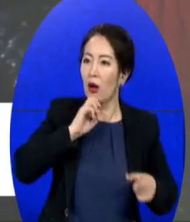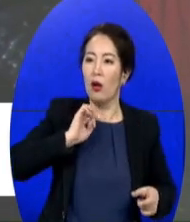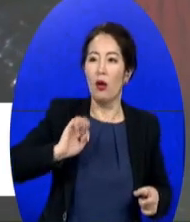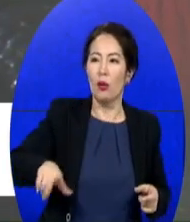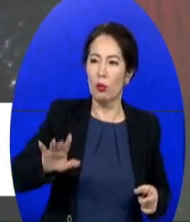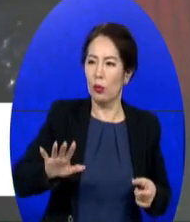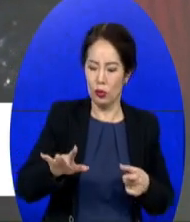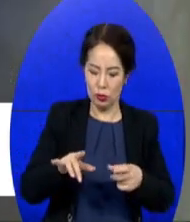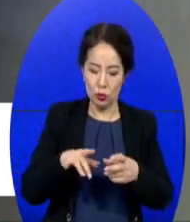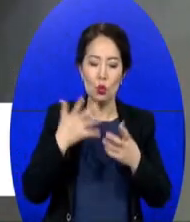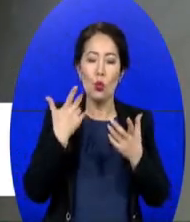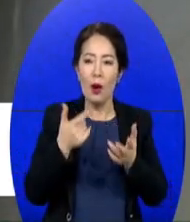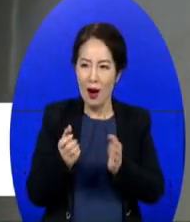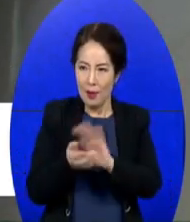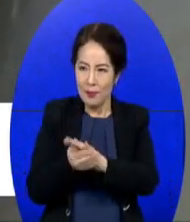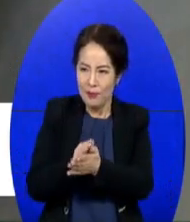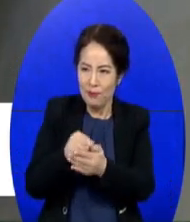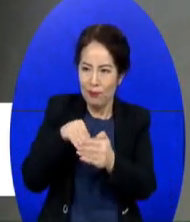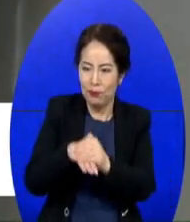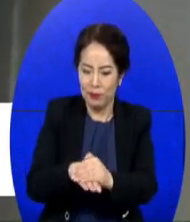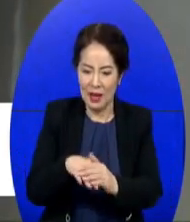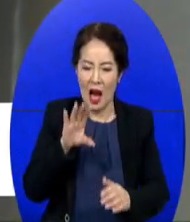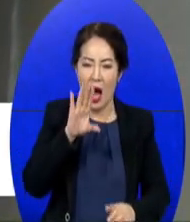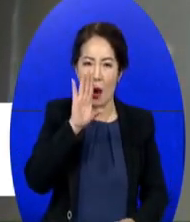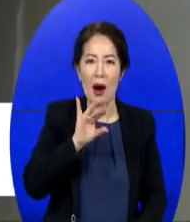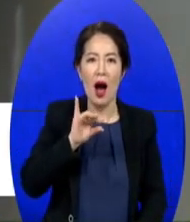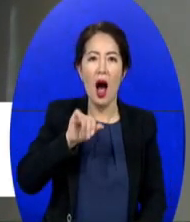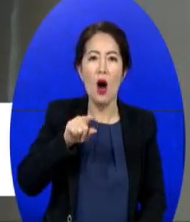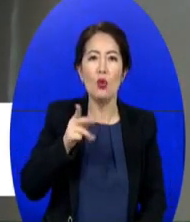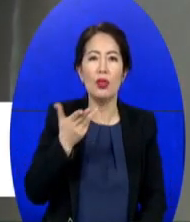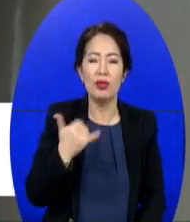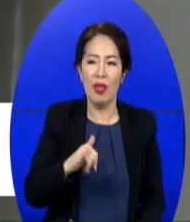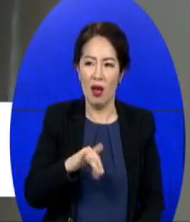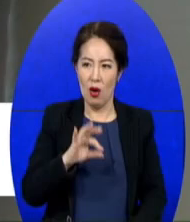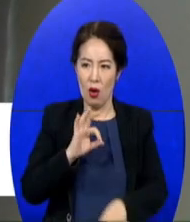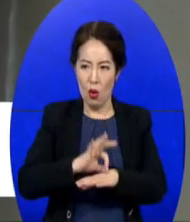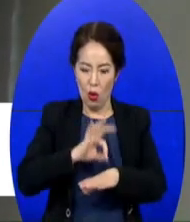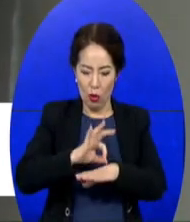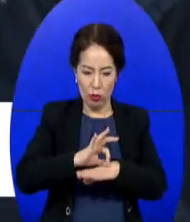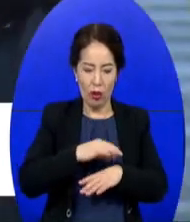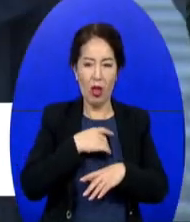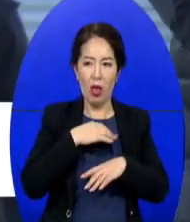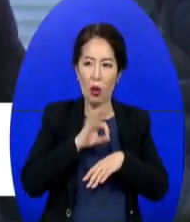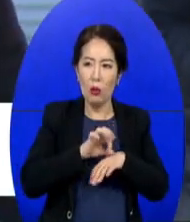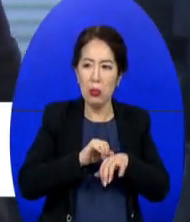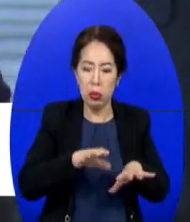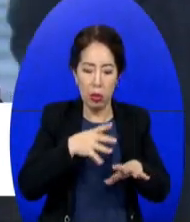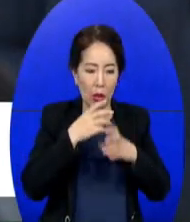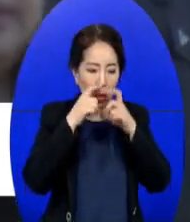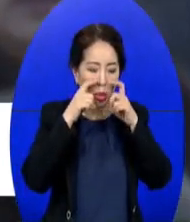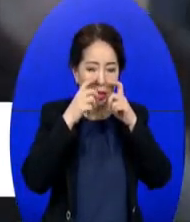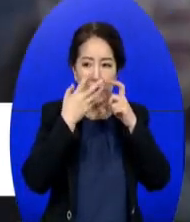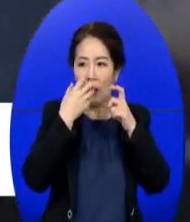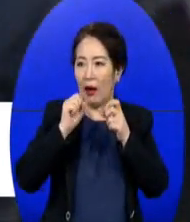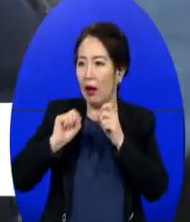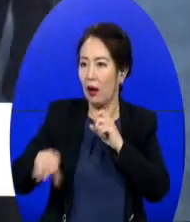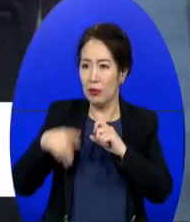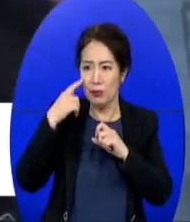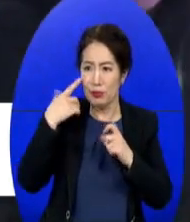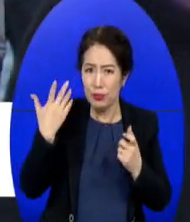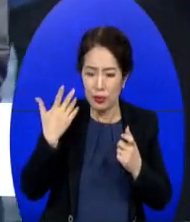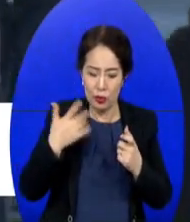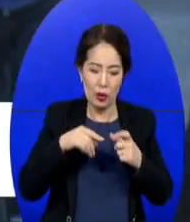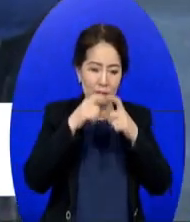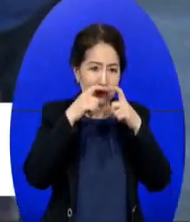хог хаягдал тооцогддог байна. Учир нь ямар ч халдвар төвчөнтэй хүн амны хаалт зүүж ил задгаа хийсник хэлж мэдэхгүй. Тиймээс хэрэглэсэн амны